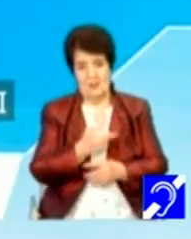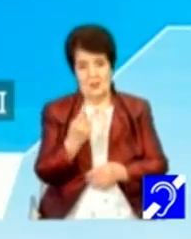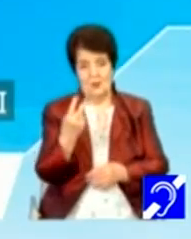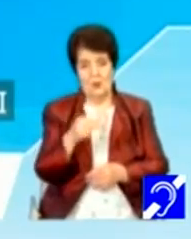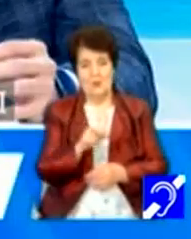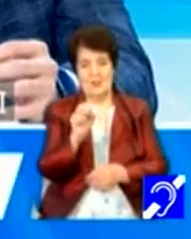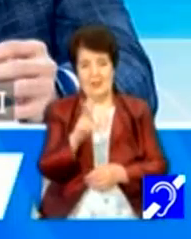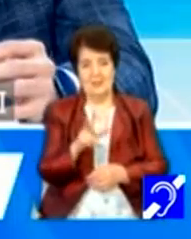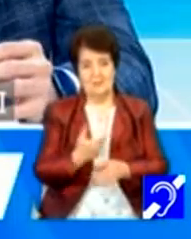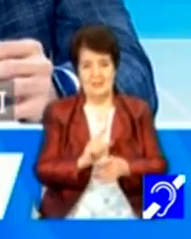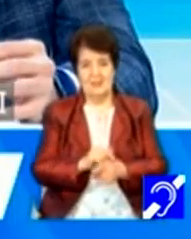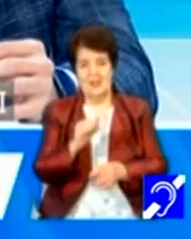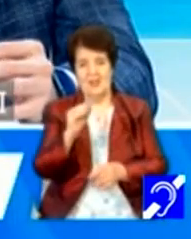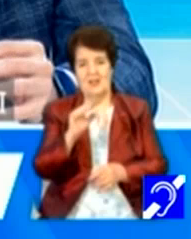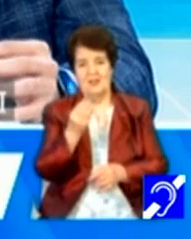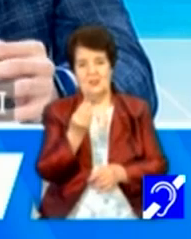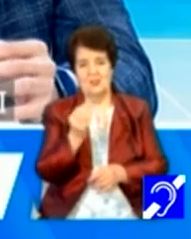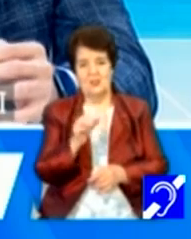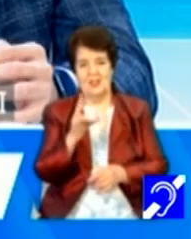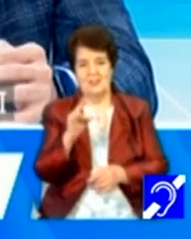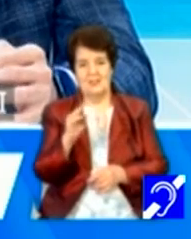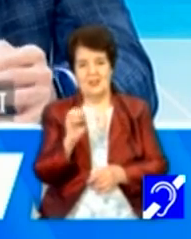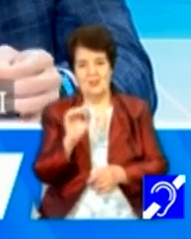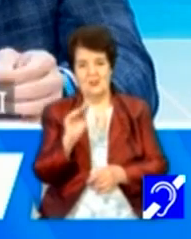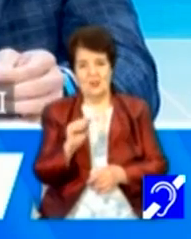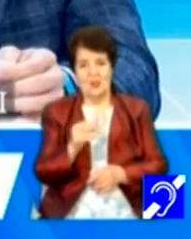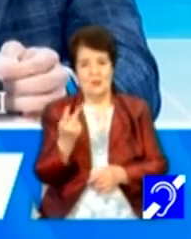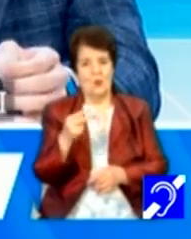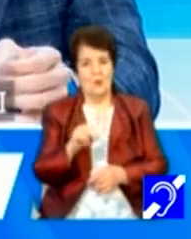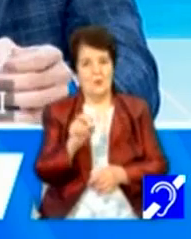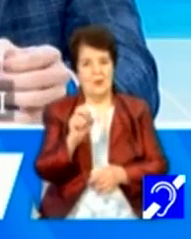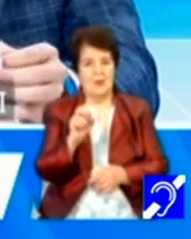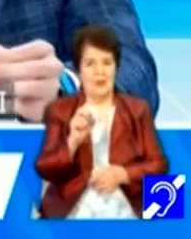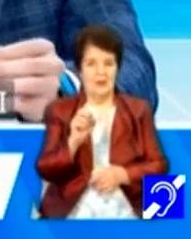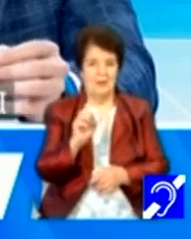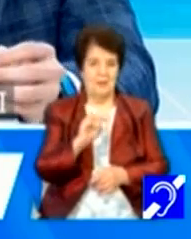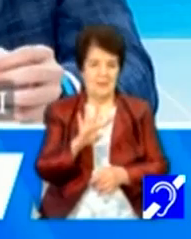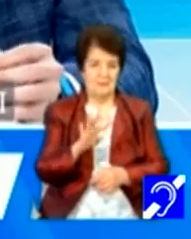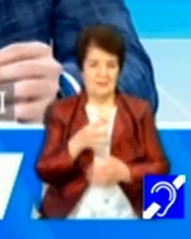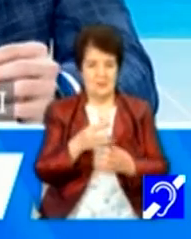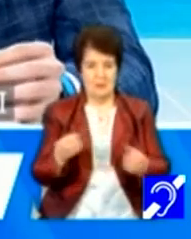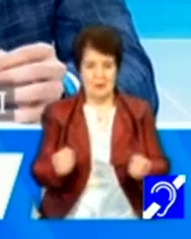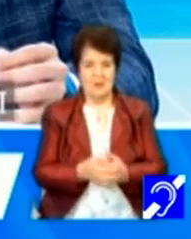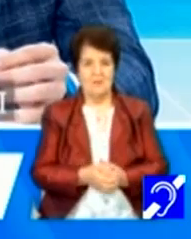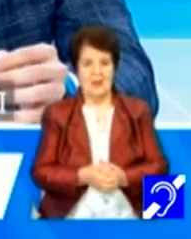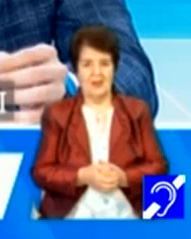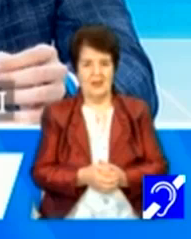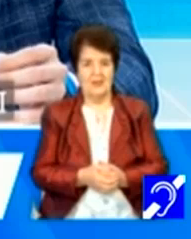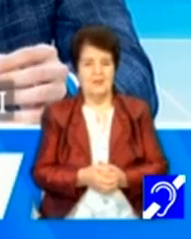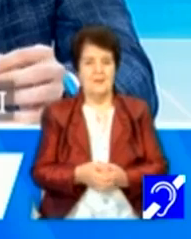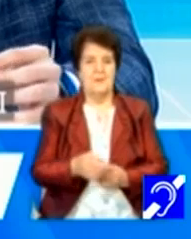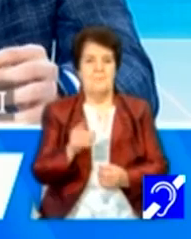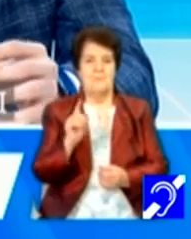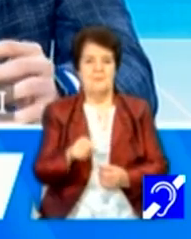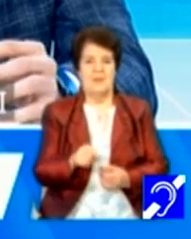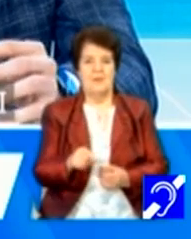2013 este răspunsul. 2014 primăvară, dar probabil a durat ceva timp până a fost ratificat. Deci în primăvara al